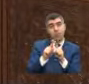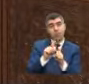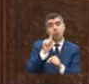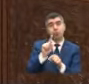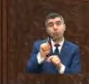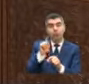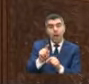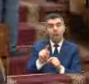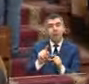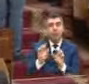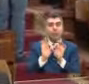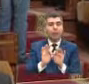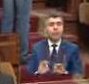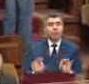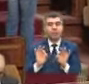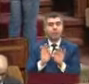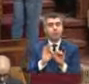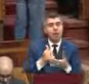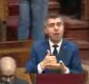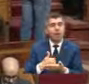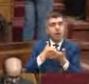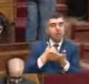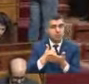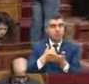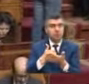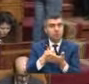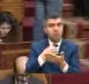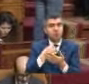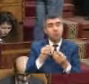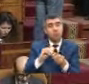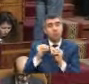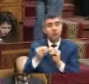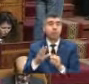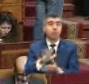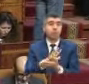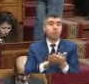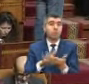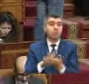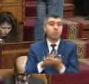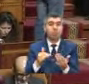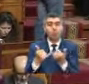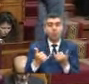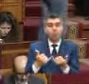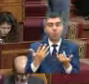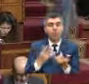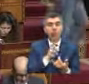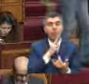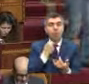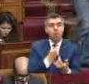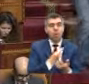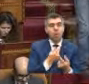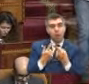أو المجلس الإقليمي أو الجماعة الترابية بشكل عام؟ وفي الحقيقة هذا إشكال وطني. المطلوب اليوم من الحكومة وهي أنها